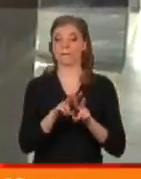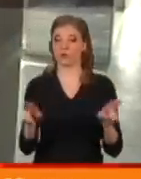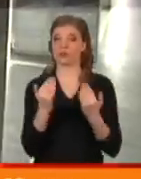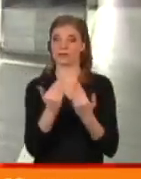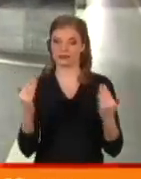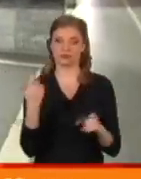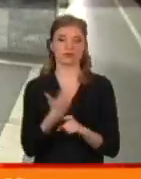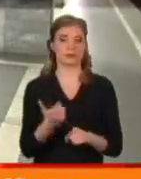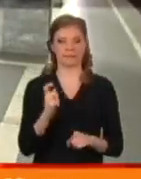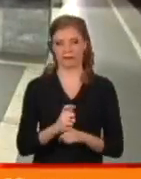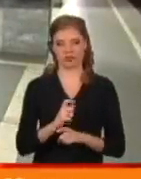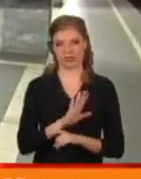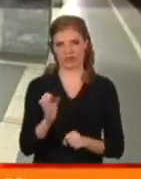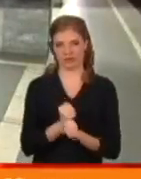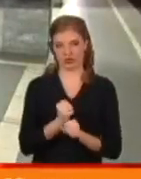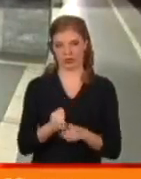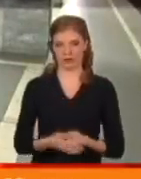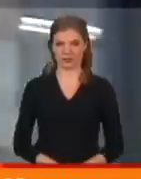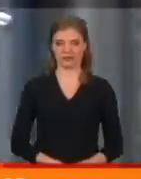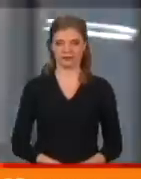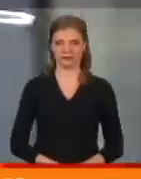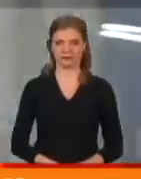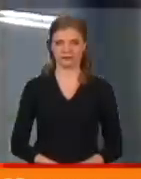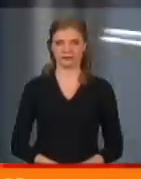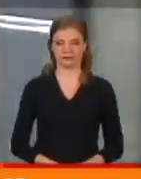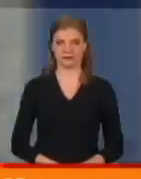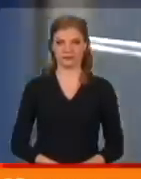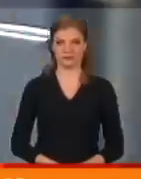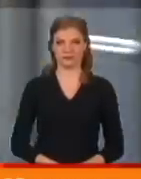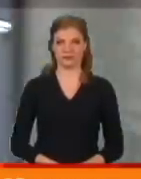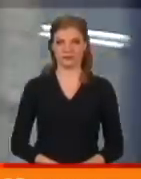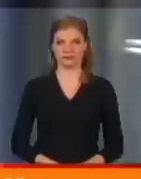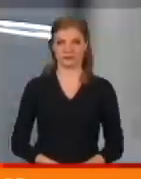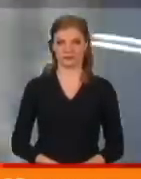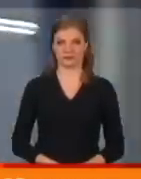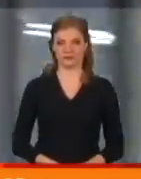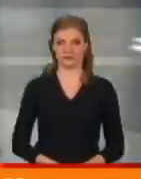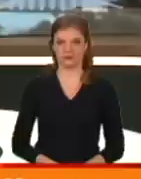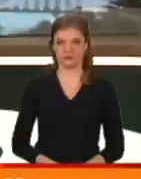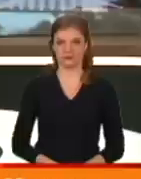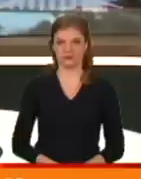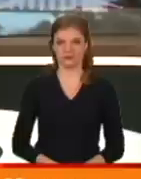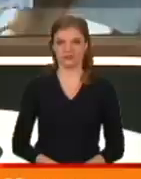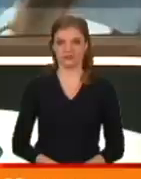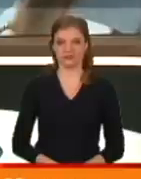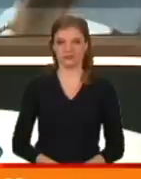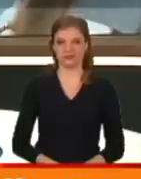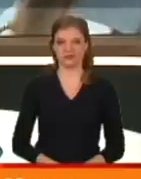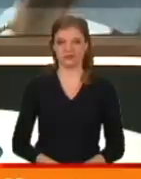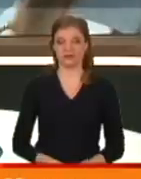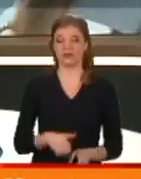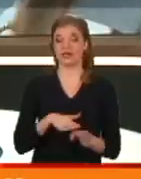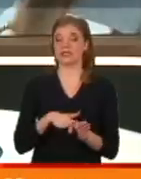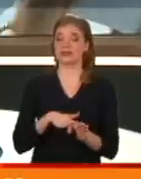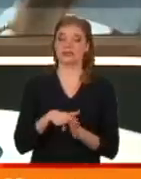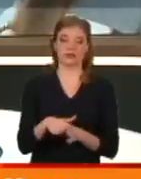виставок більше не влаштовували. Емма Антонюк, Сергій Дикун, програма «Вікна», СТБ.